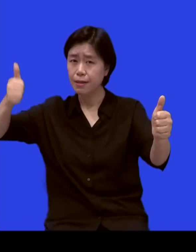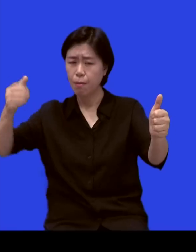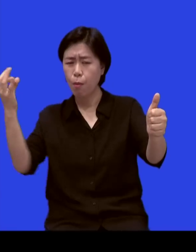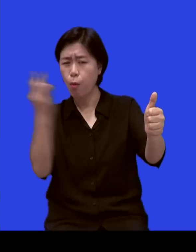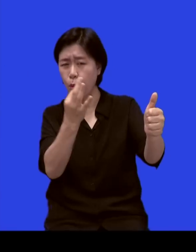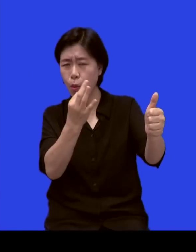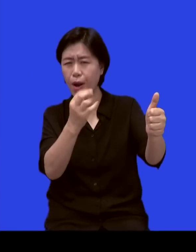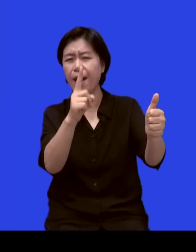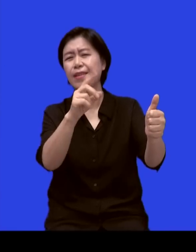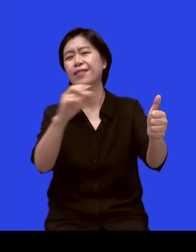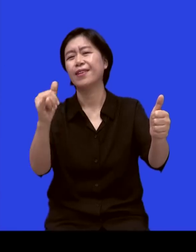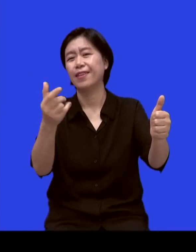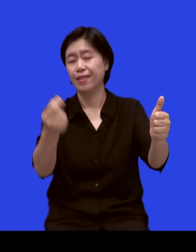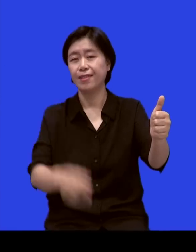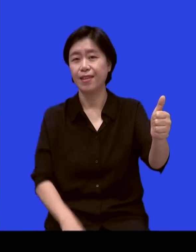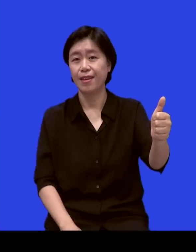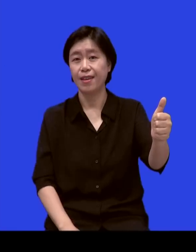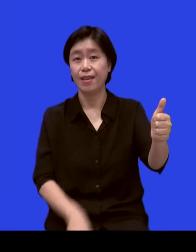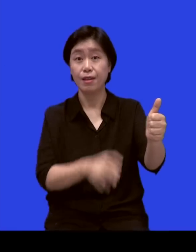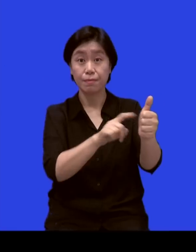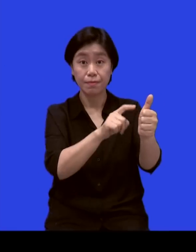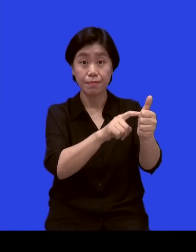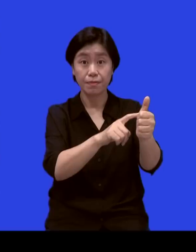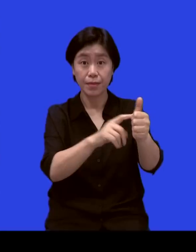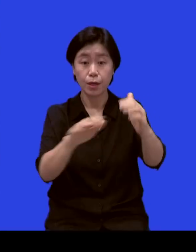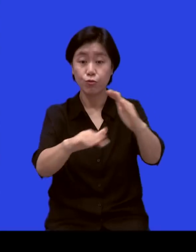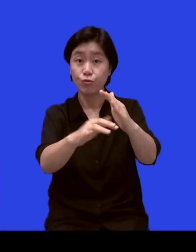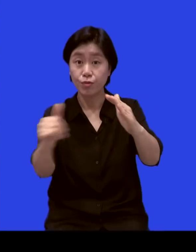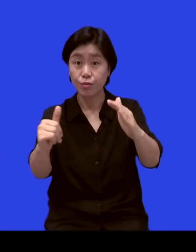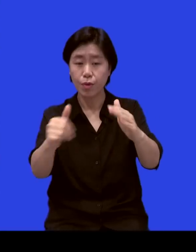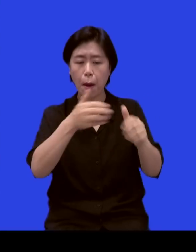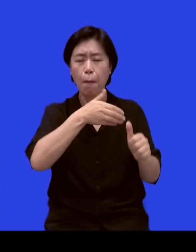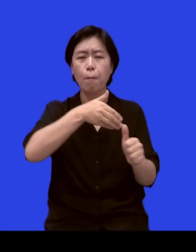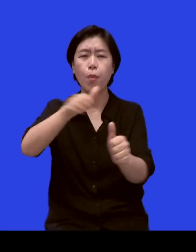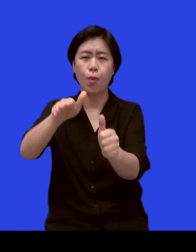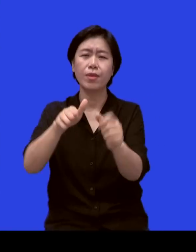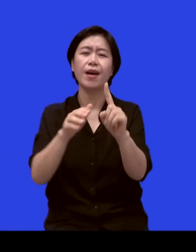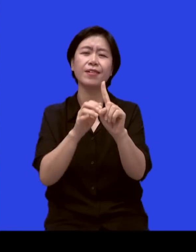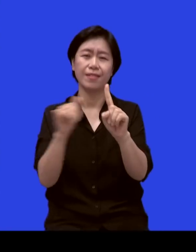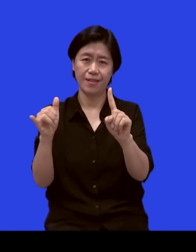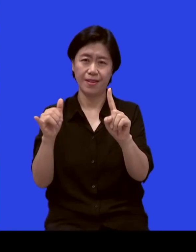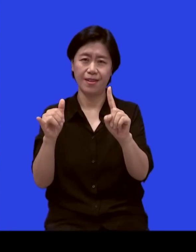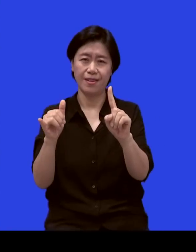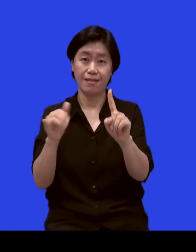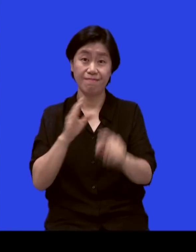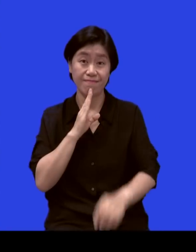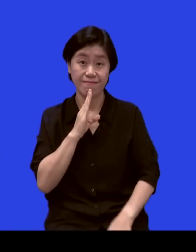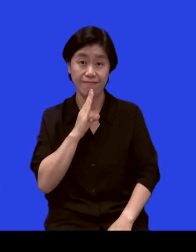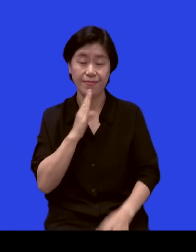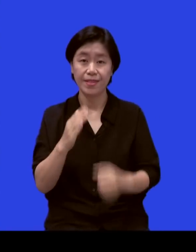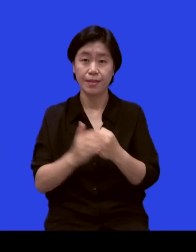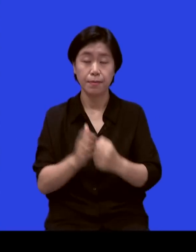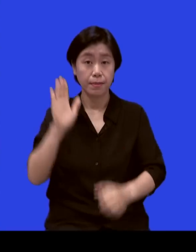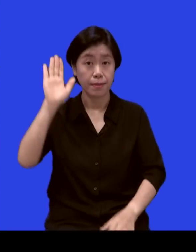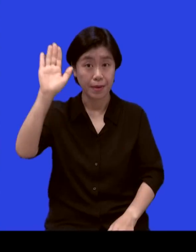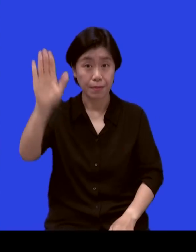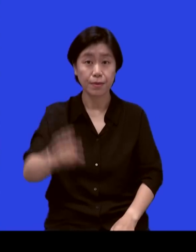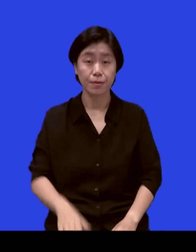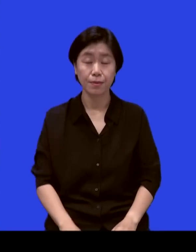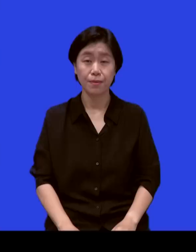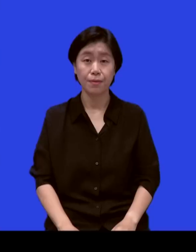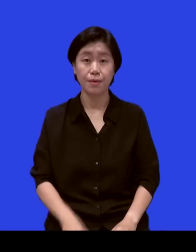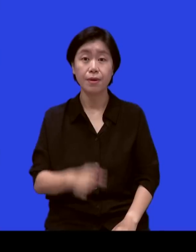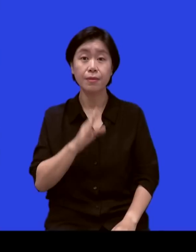그 구원을 위해서 그 가족에 보낸 한 명이었고 청소년들을 살리기 위해 보낸 한 명이시니까 앞으로도